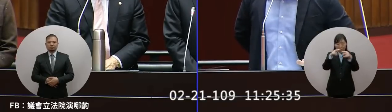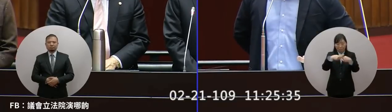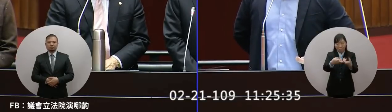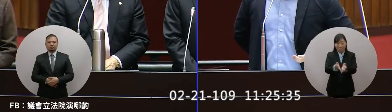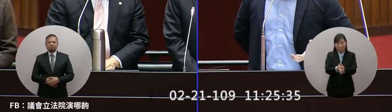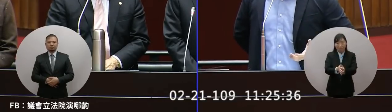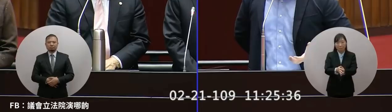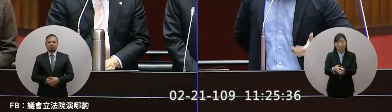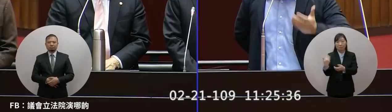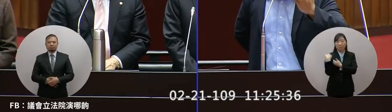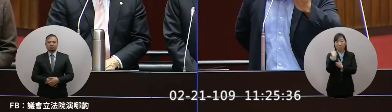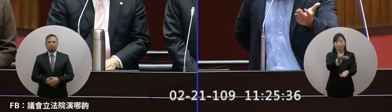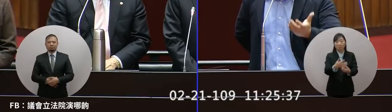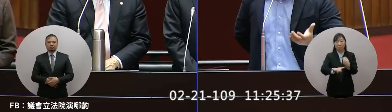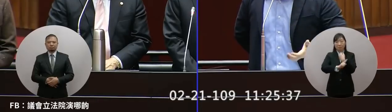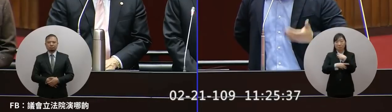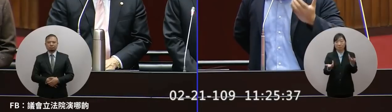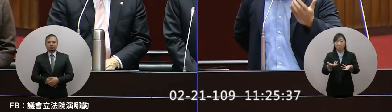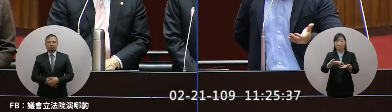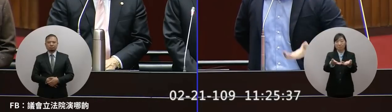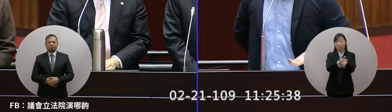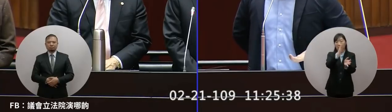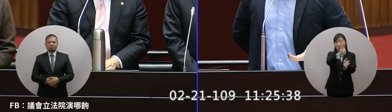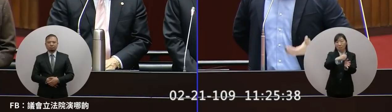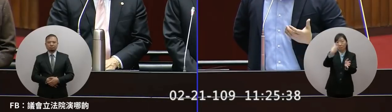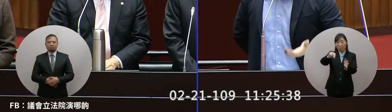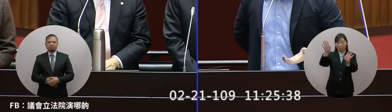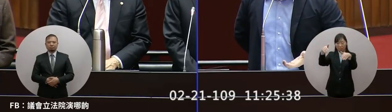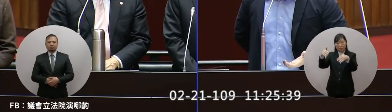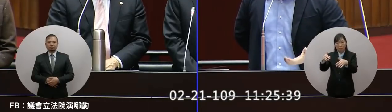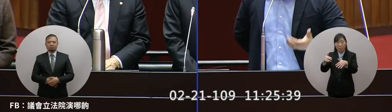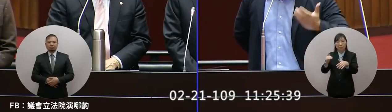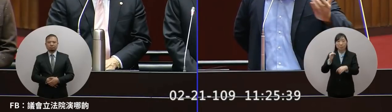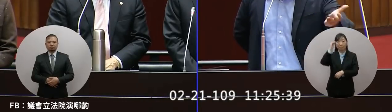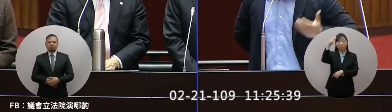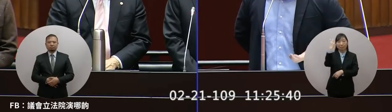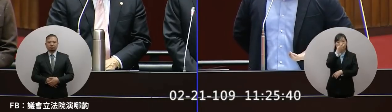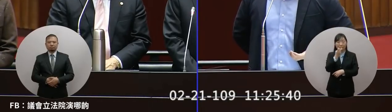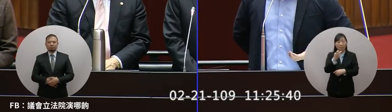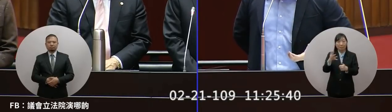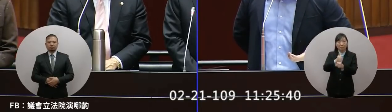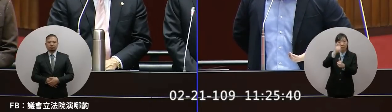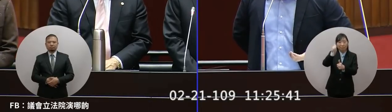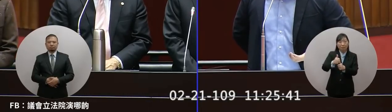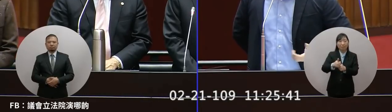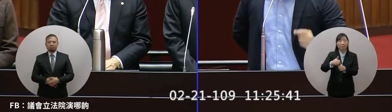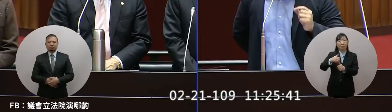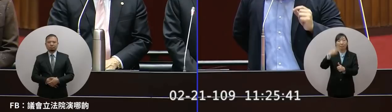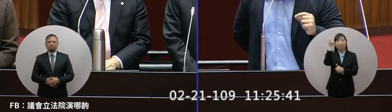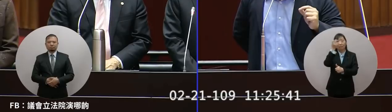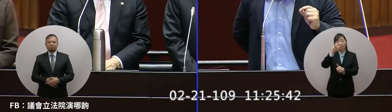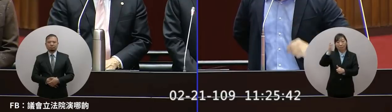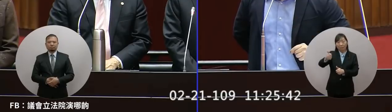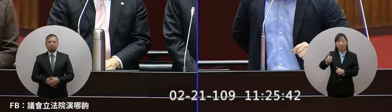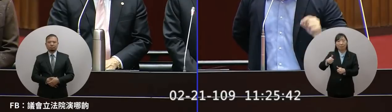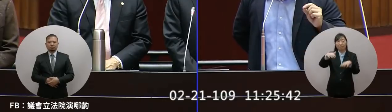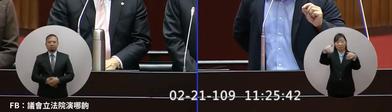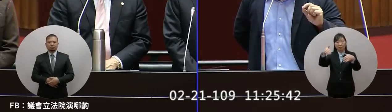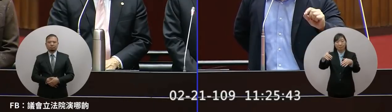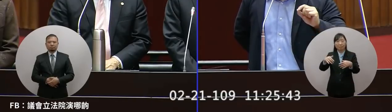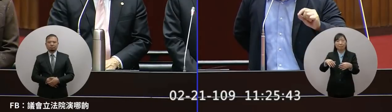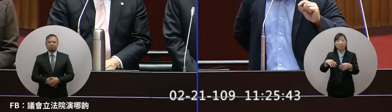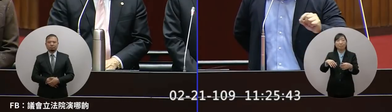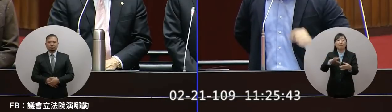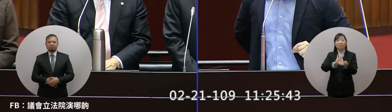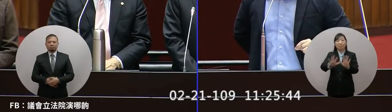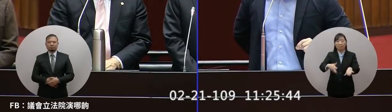法务部长，然后可以一样啊，约集这个高检署长，约集最高检的检察长，依现在的科技，现在